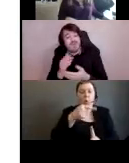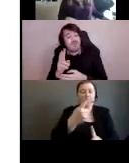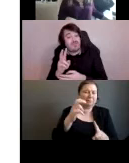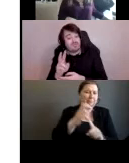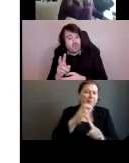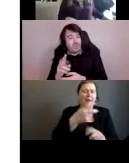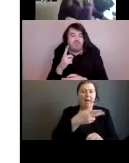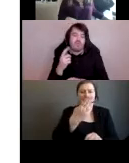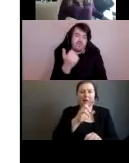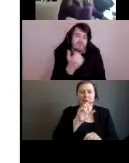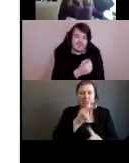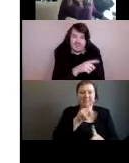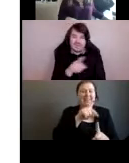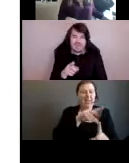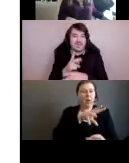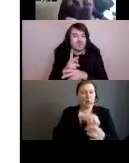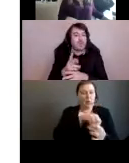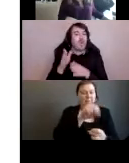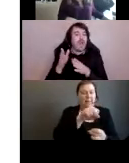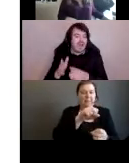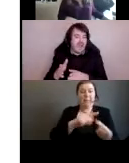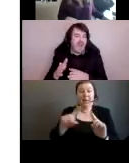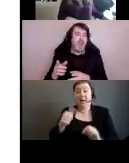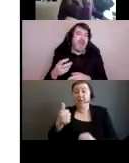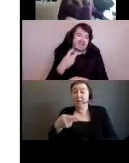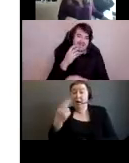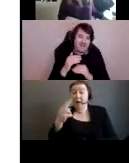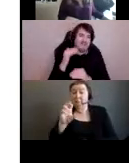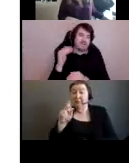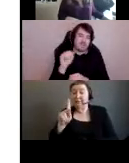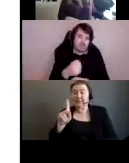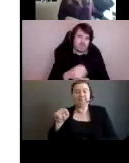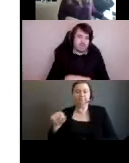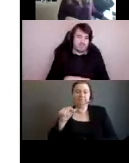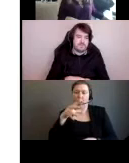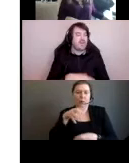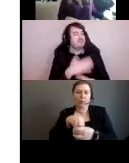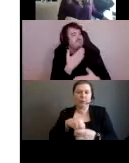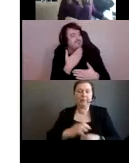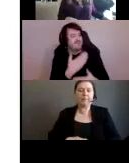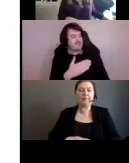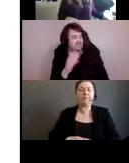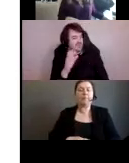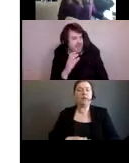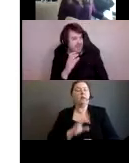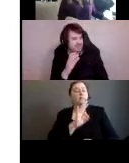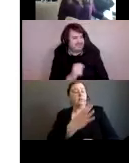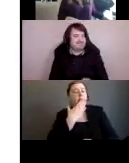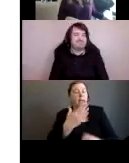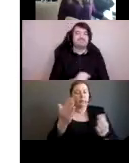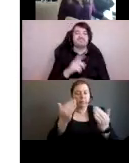les soignants qui sont à risque élevé. Merci, Chantal. Une autre question pour vous